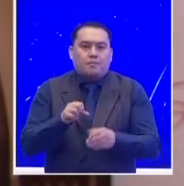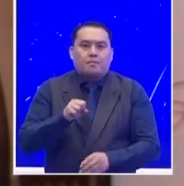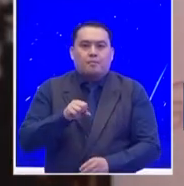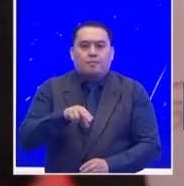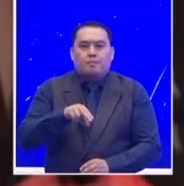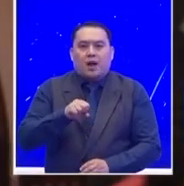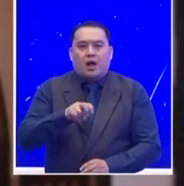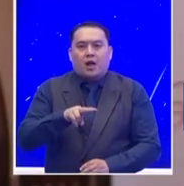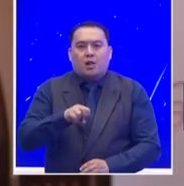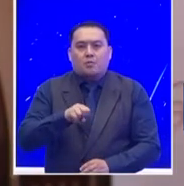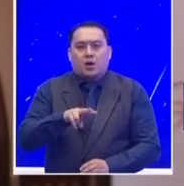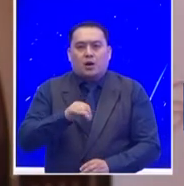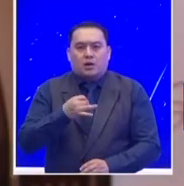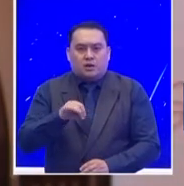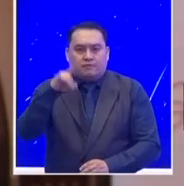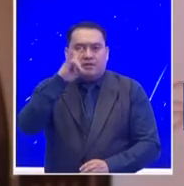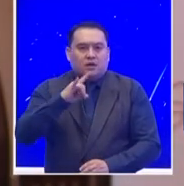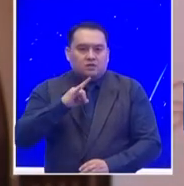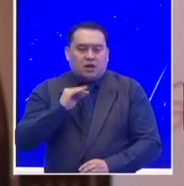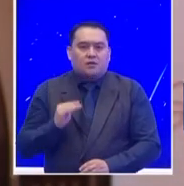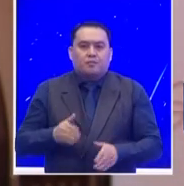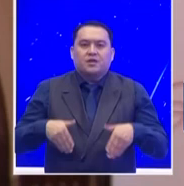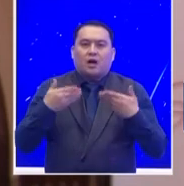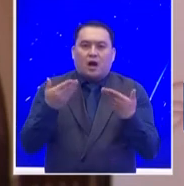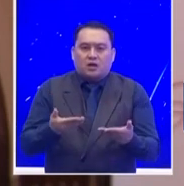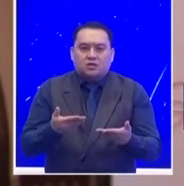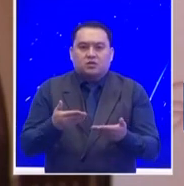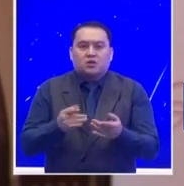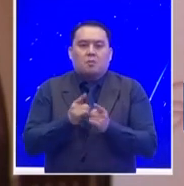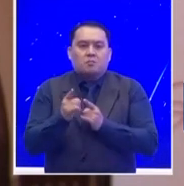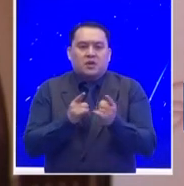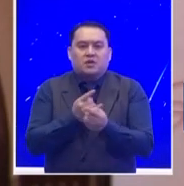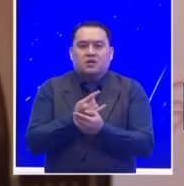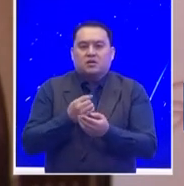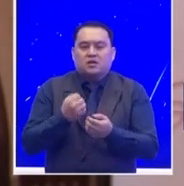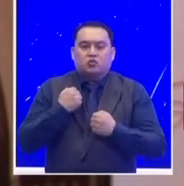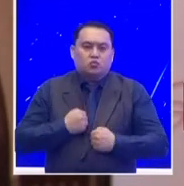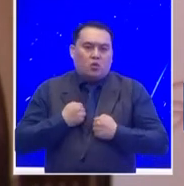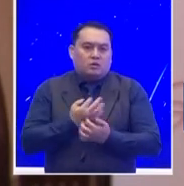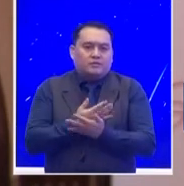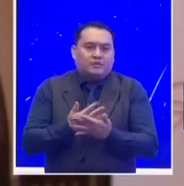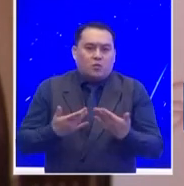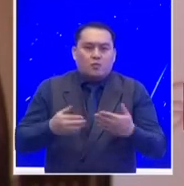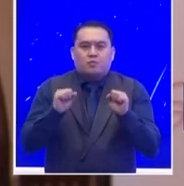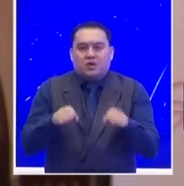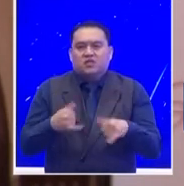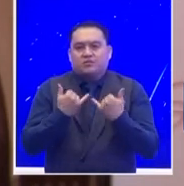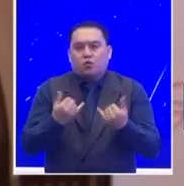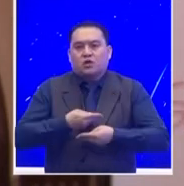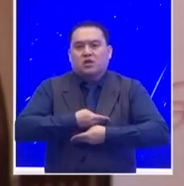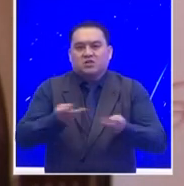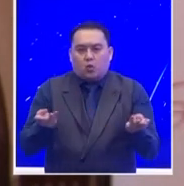и Procter & Gamble Казахстан. Вот предоставили нам сам гигиенические средства, которые мы сегодня вот